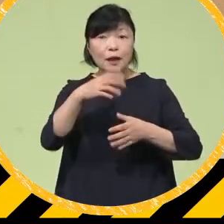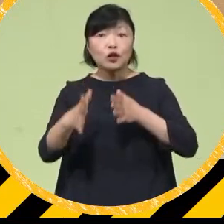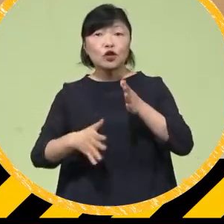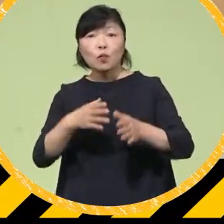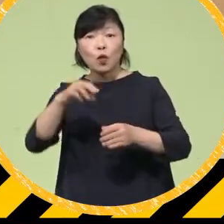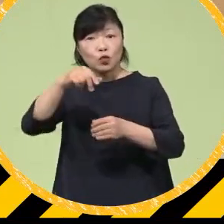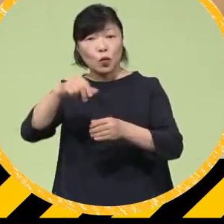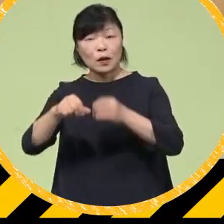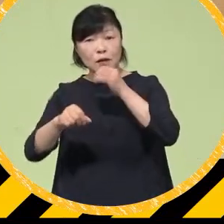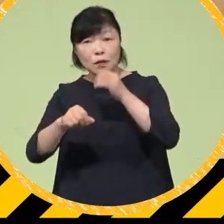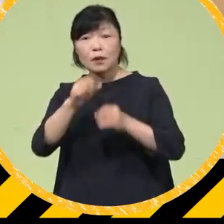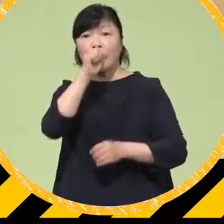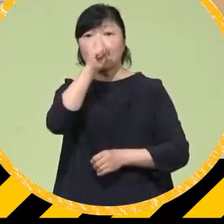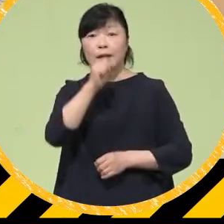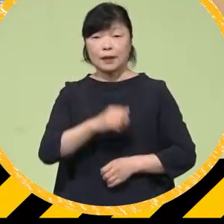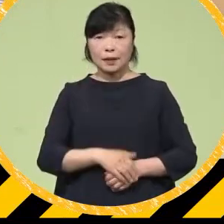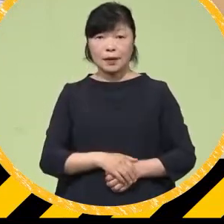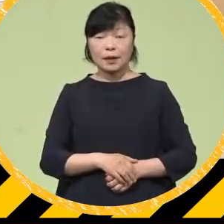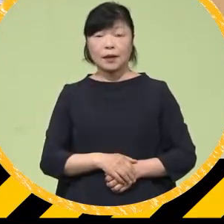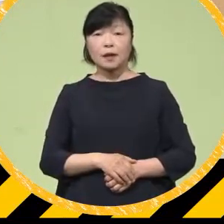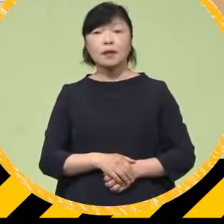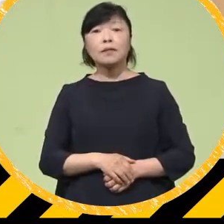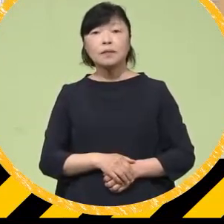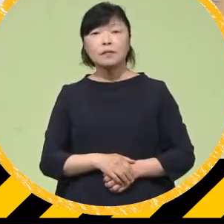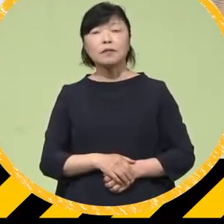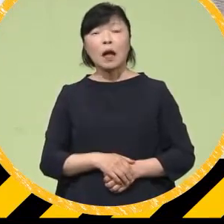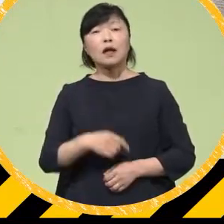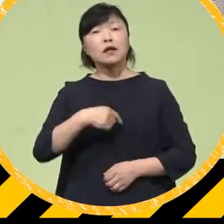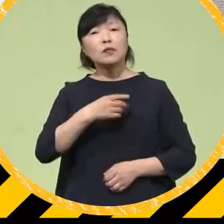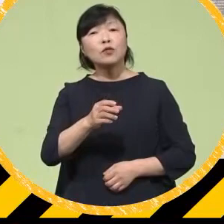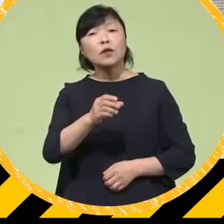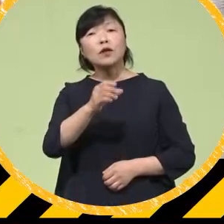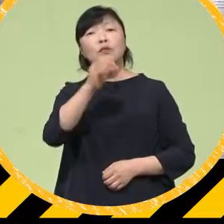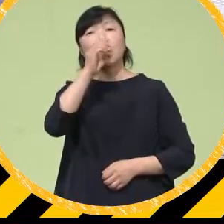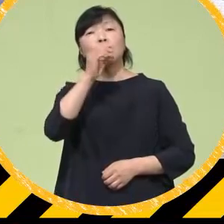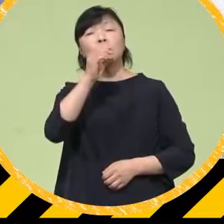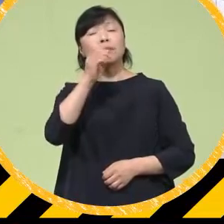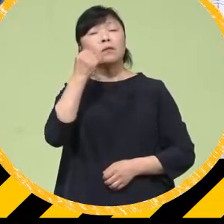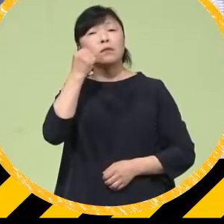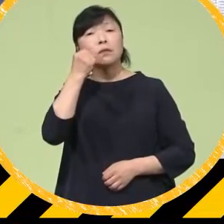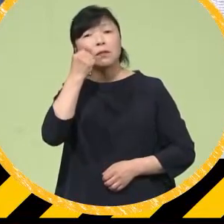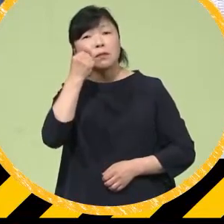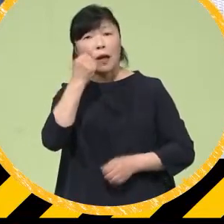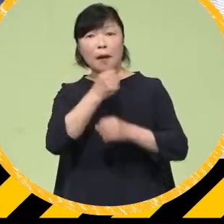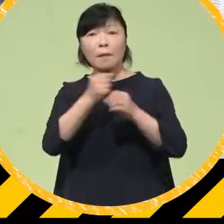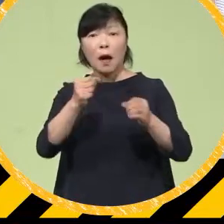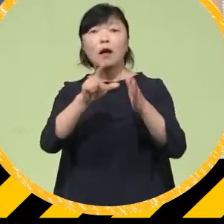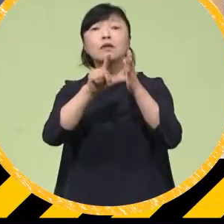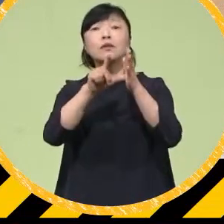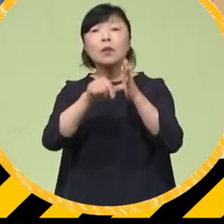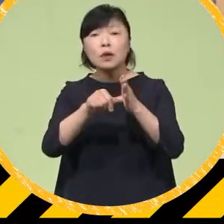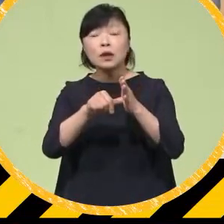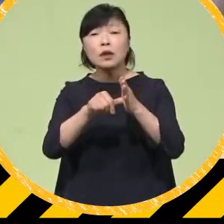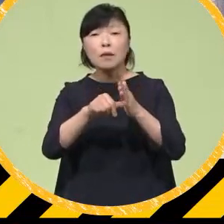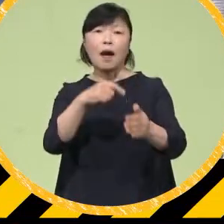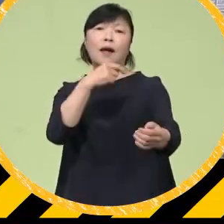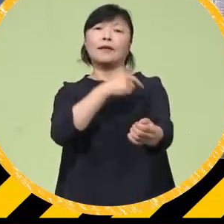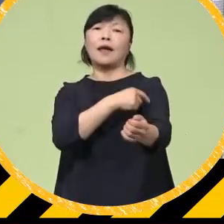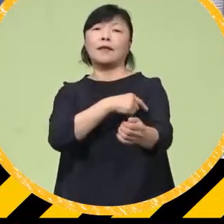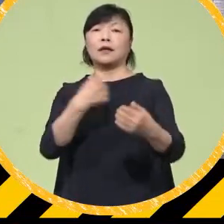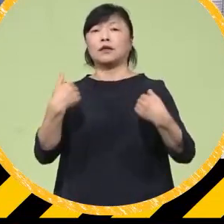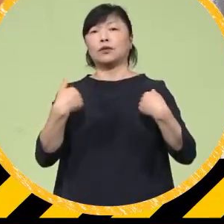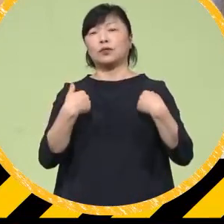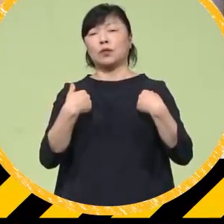最適です。 なるほど。 この時点で、はい、自力で水分を飲めない場合は、うん、点滴が必要になる